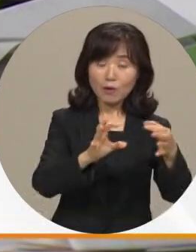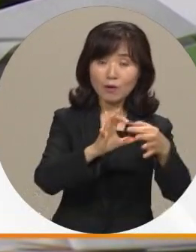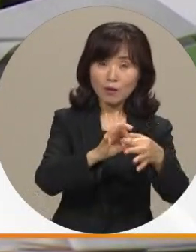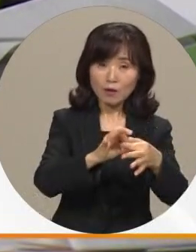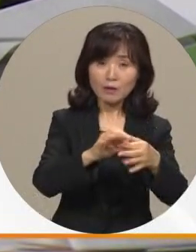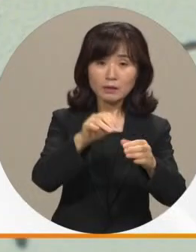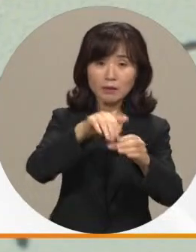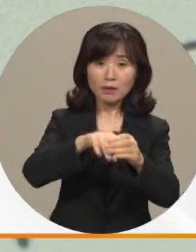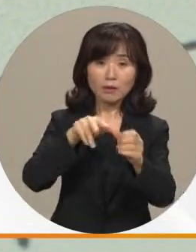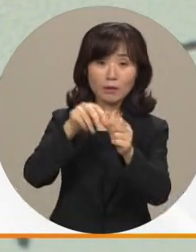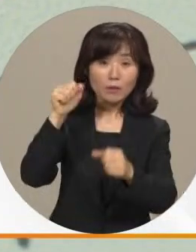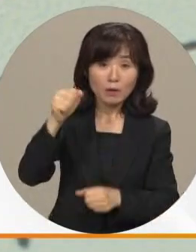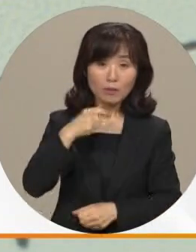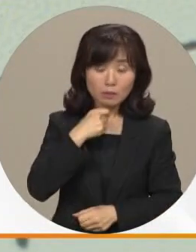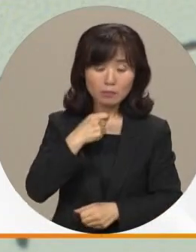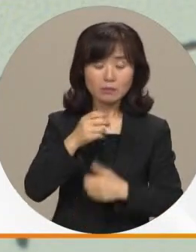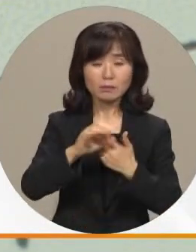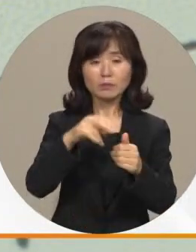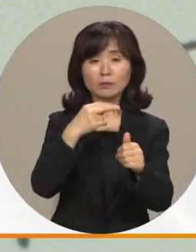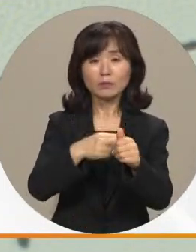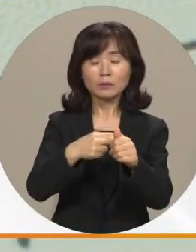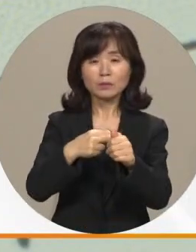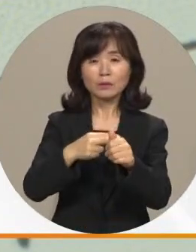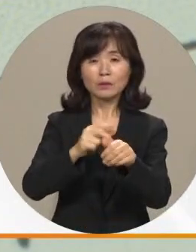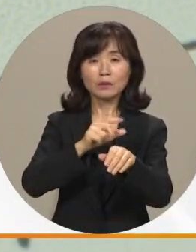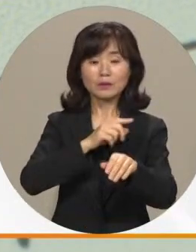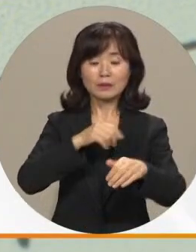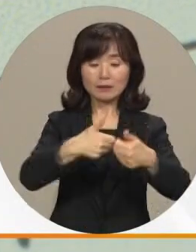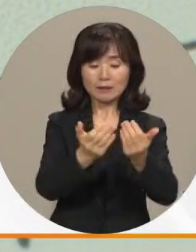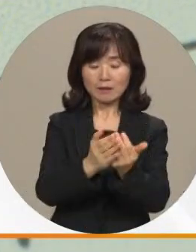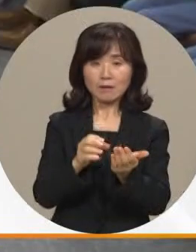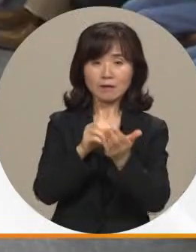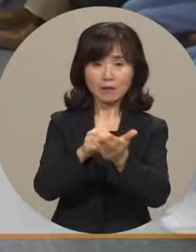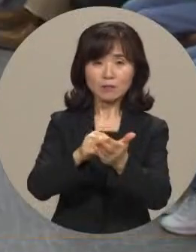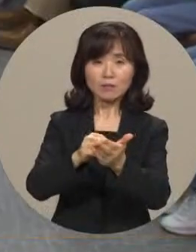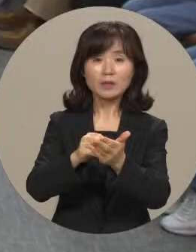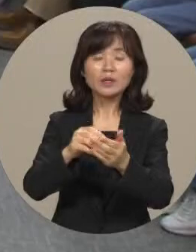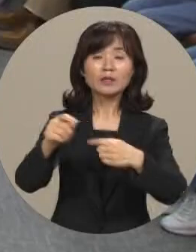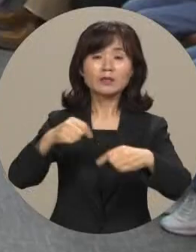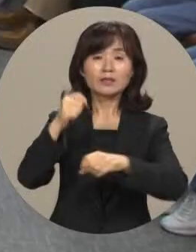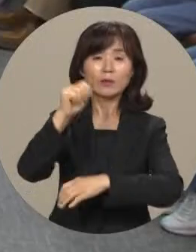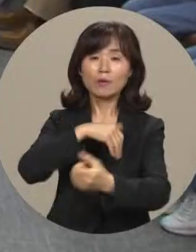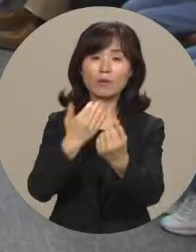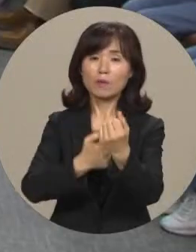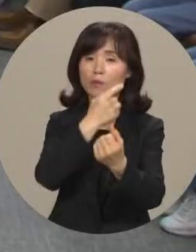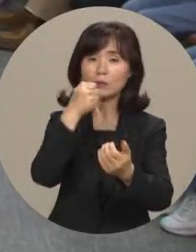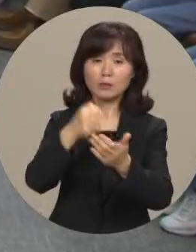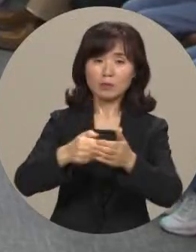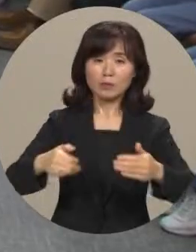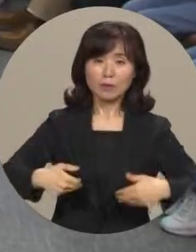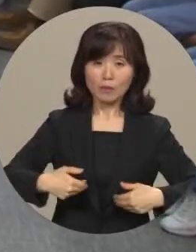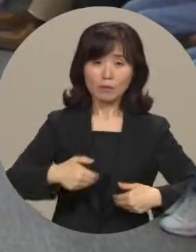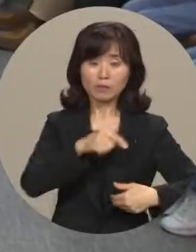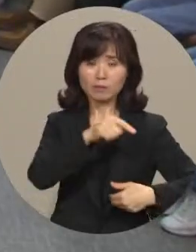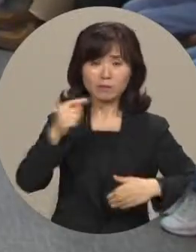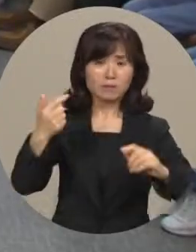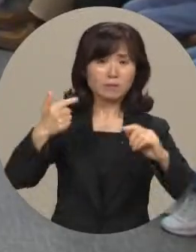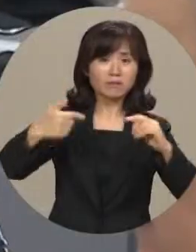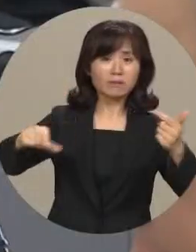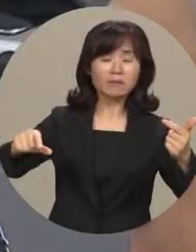정당가입 등 정치적 기본권부터 보장해줘야 한다고 맞서고 있습니다 여야 의견이 팽팽한 가운데